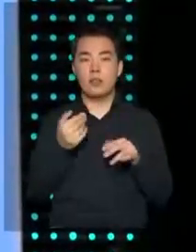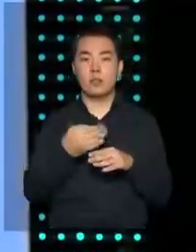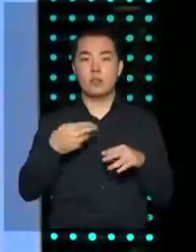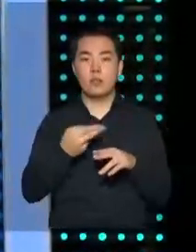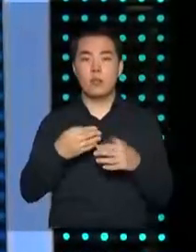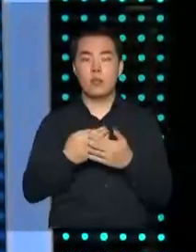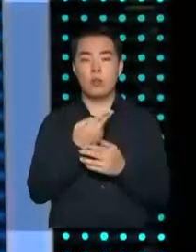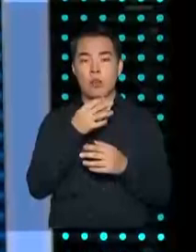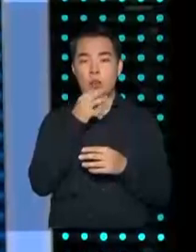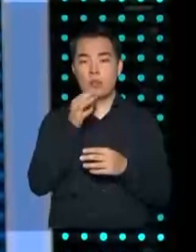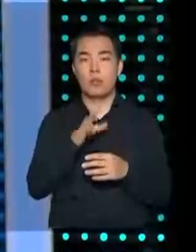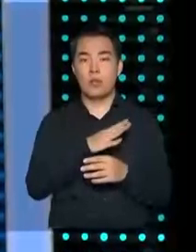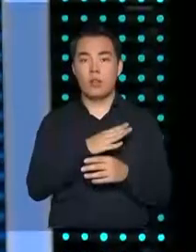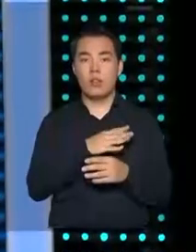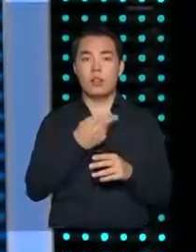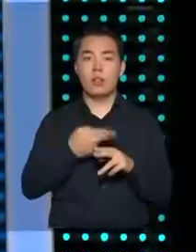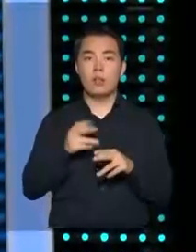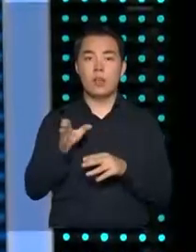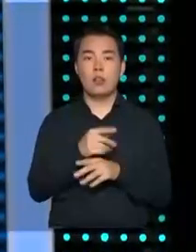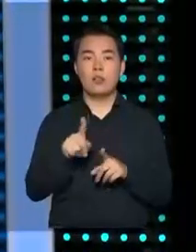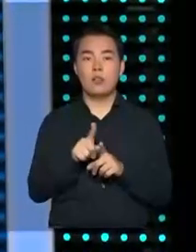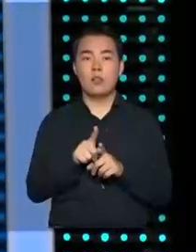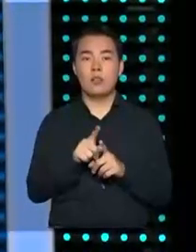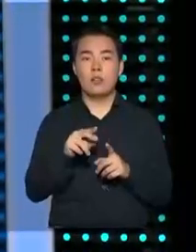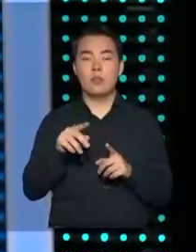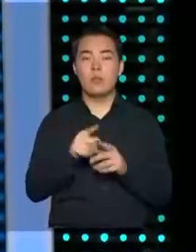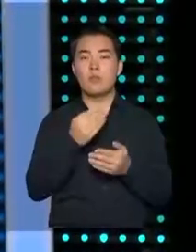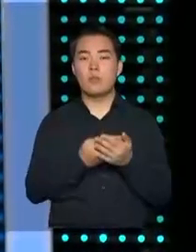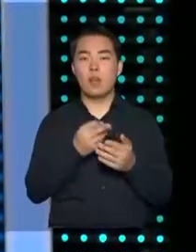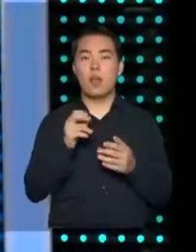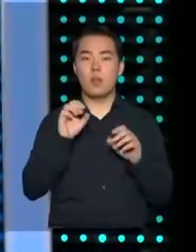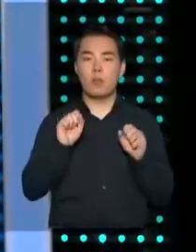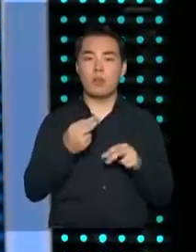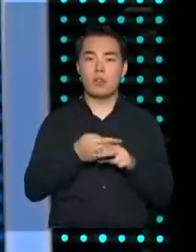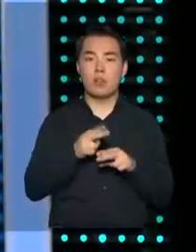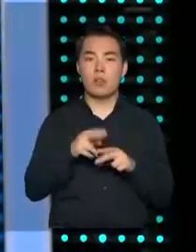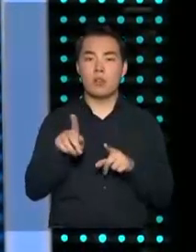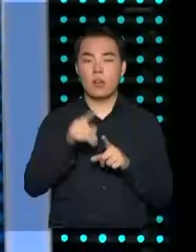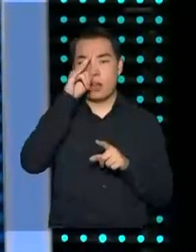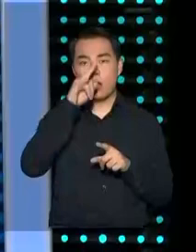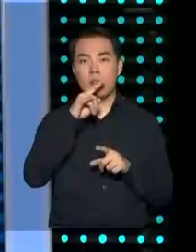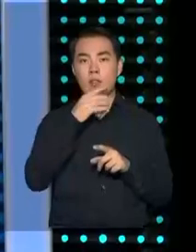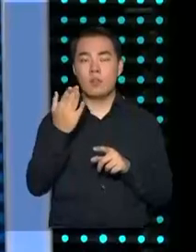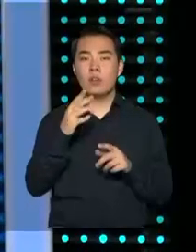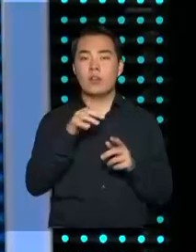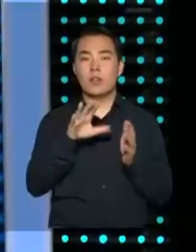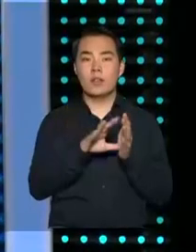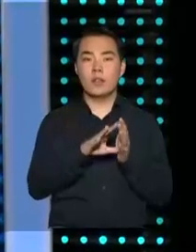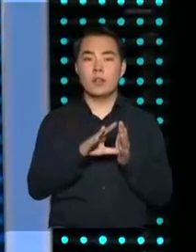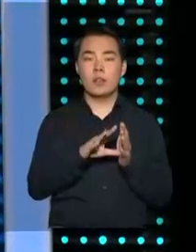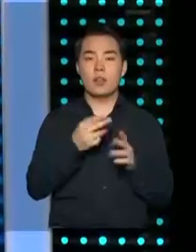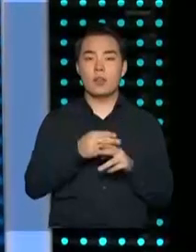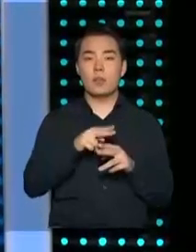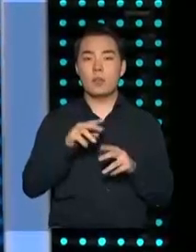жан-жақты айтылды. Енді оған қандай баламалар сеп болуы мүмкін? Бұл туралы толығырақ Қазақстан Республикасының энергетика министрлігі